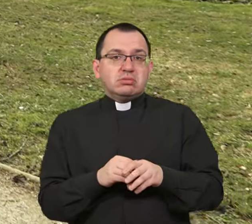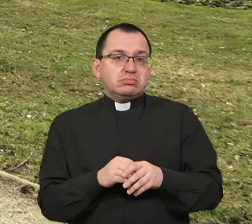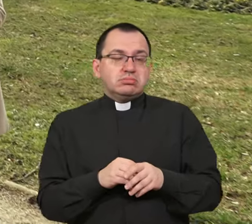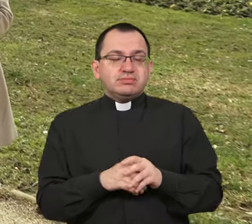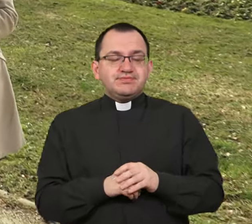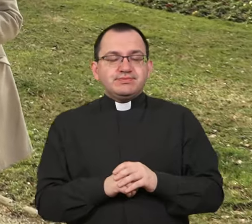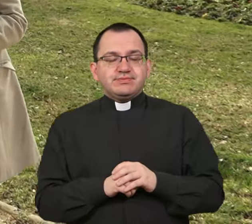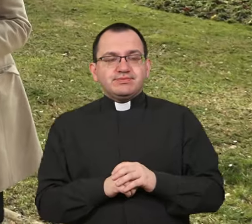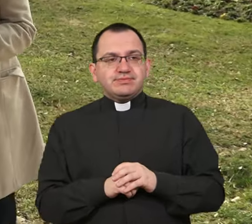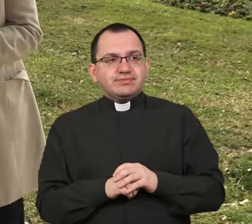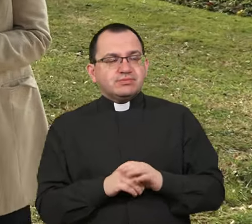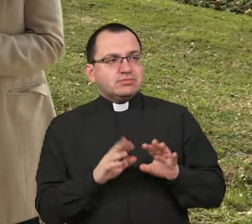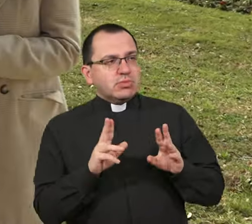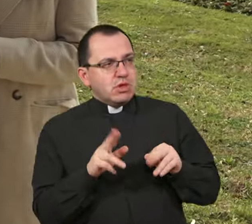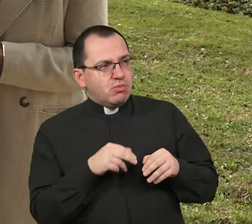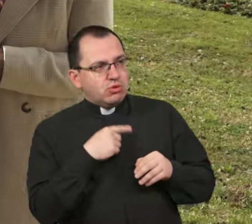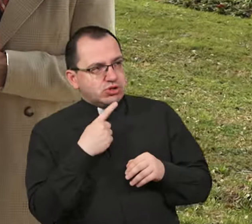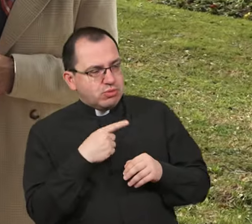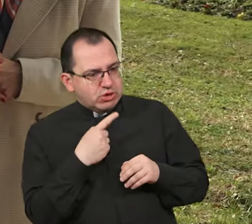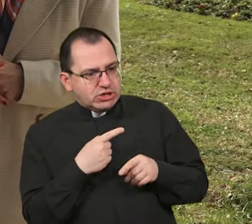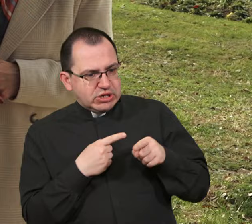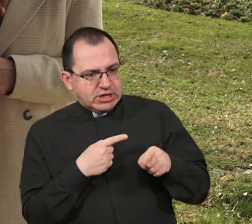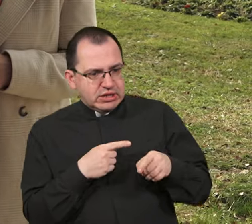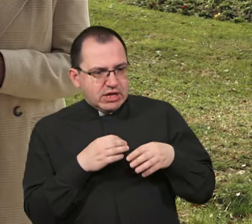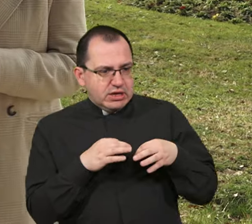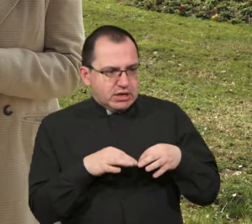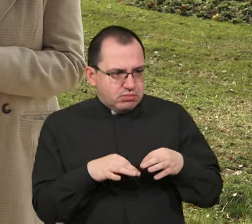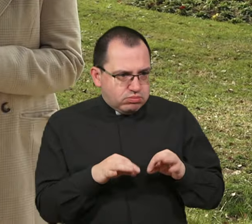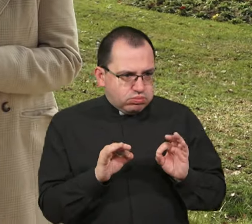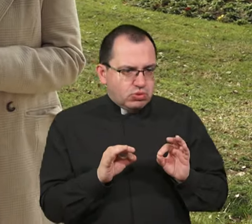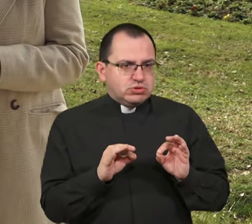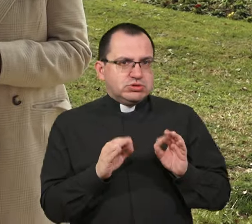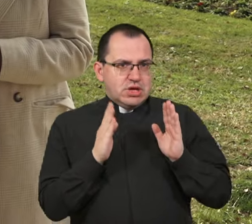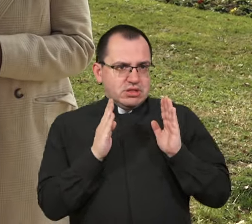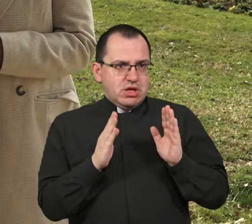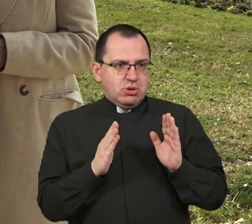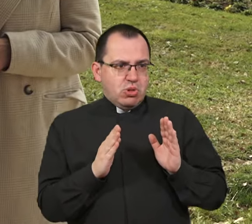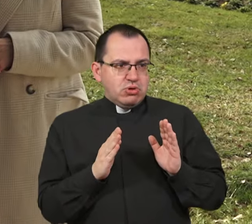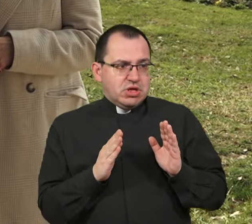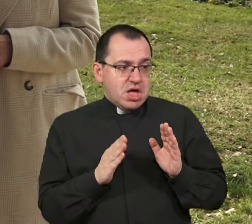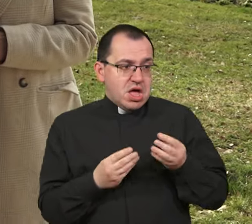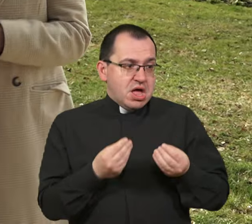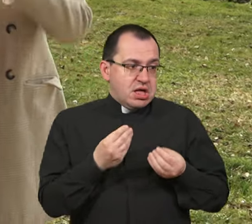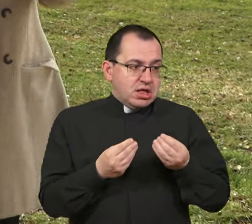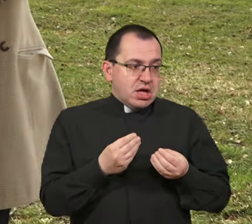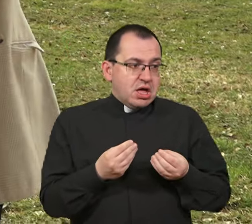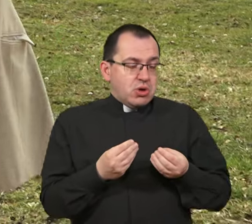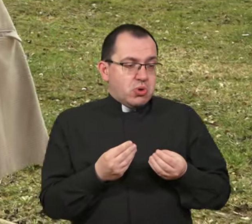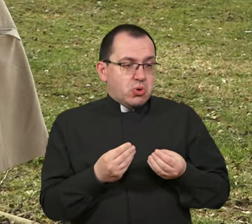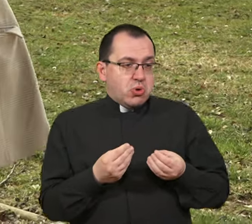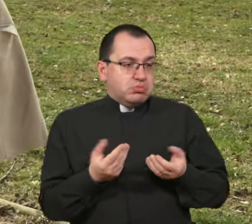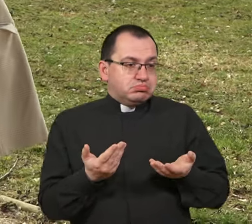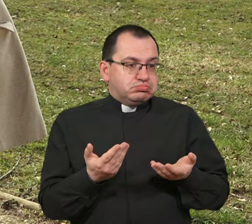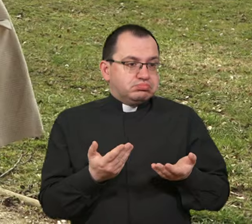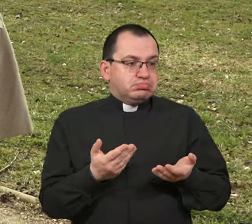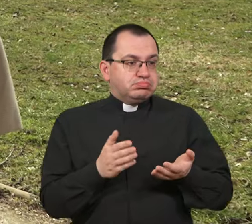skupine. Možemo reći da je onda taj put, ta dopisna teologija zapravo bila neki okidač ili